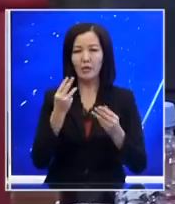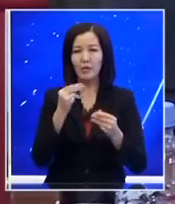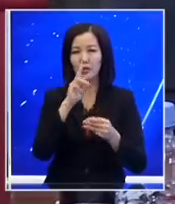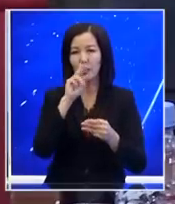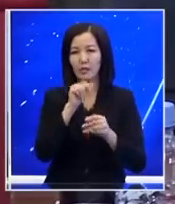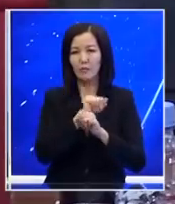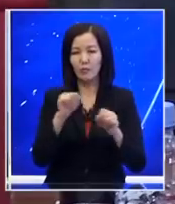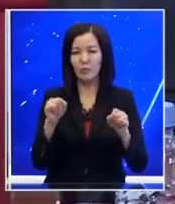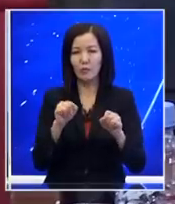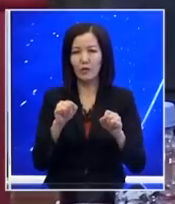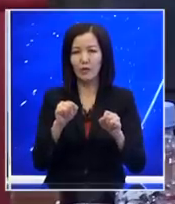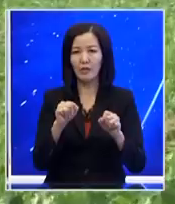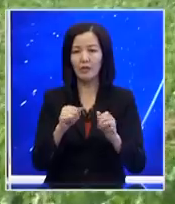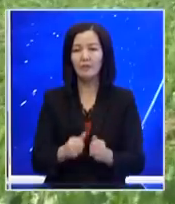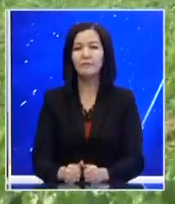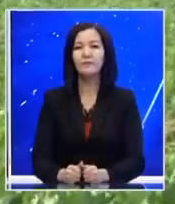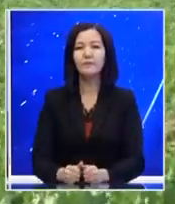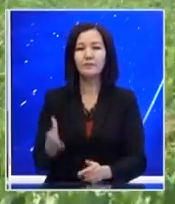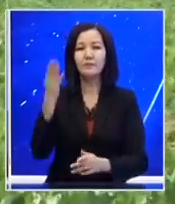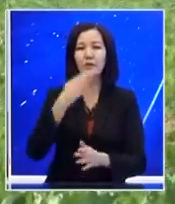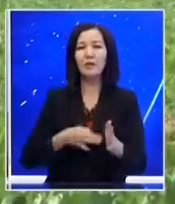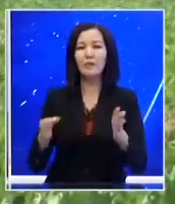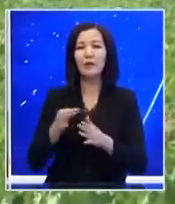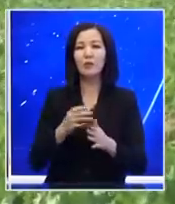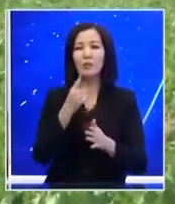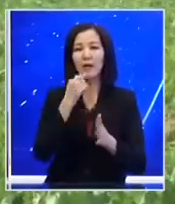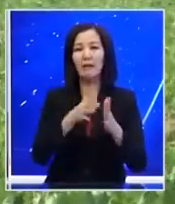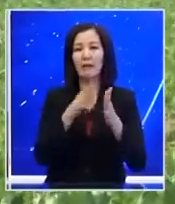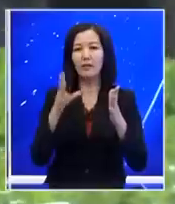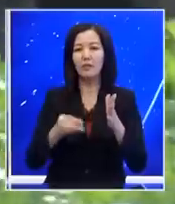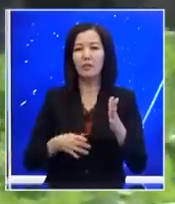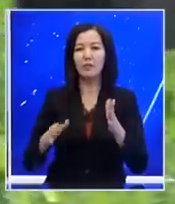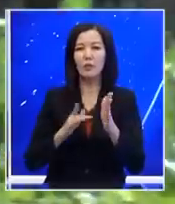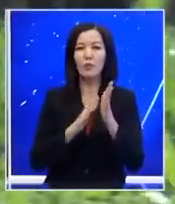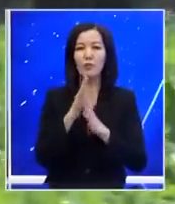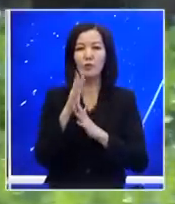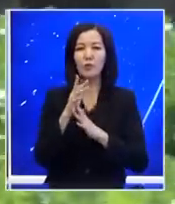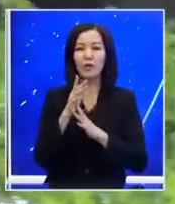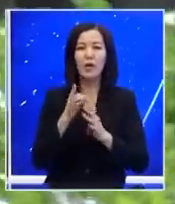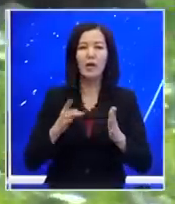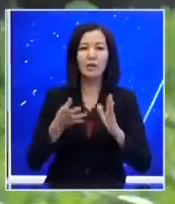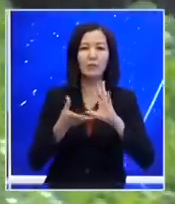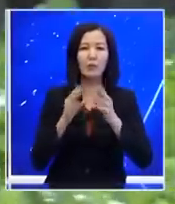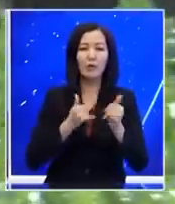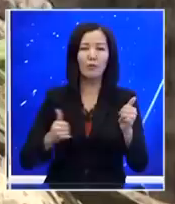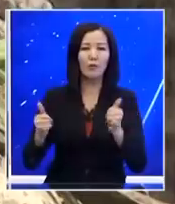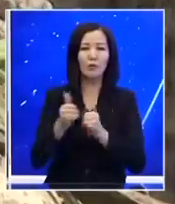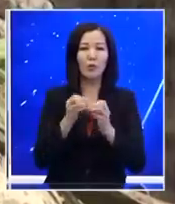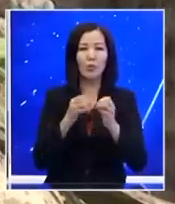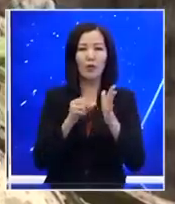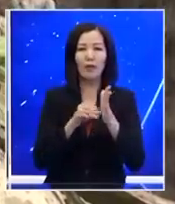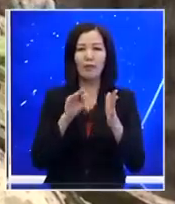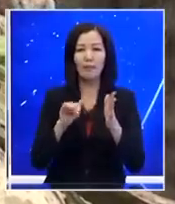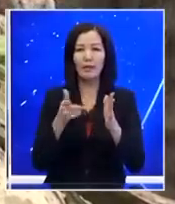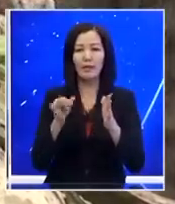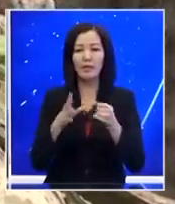қателеспеуіміз керек. Бәрібір түбі сұралады. Алматы облысы қант қызылшасын өсіруде республикада алдын орында. Биылда тәтті түбір алқабын 16 000 гектарға